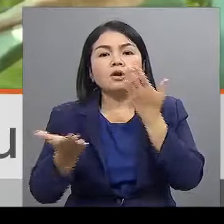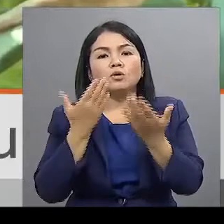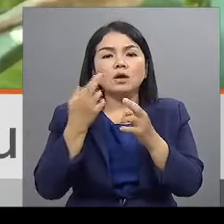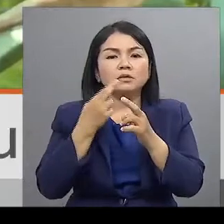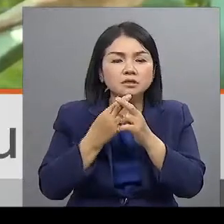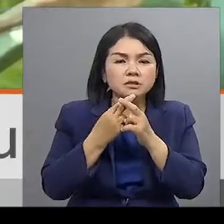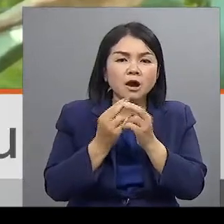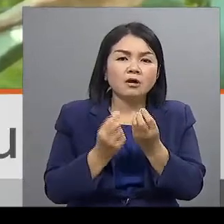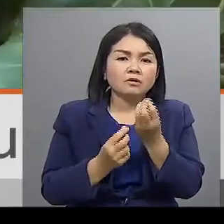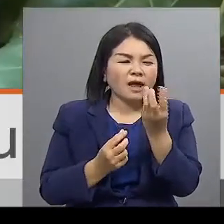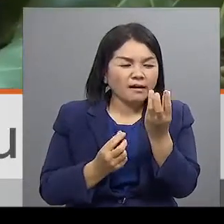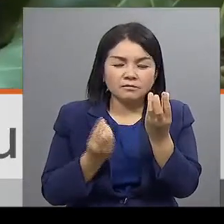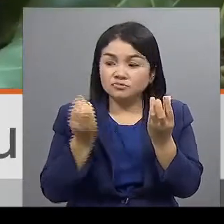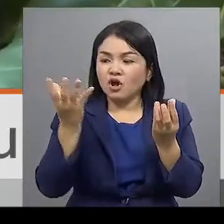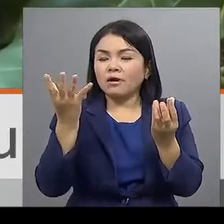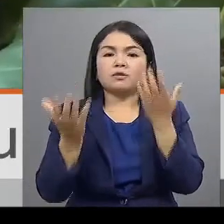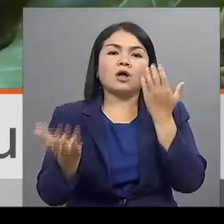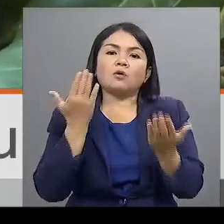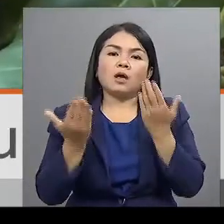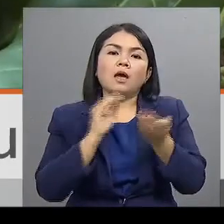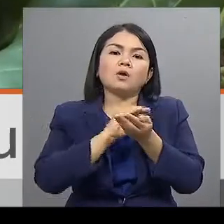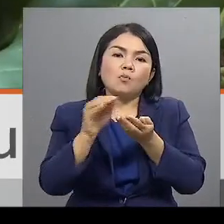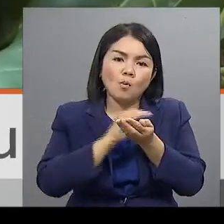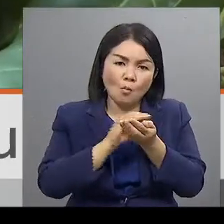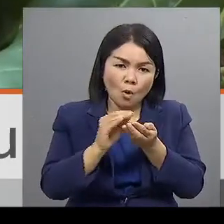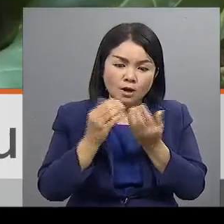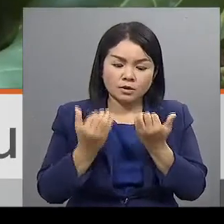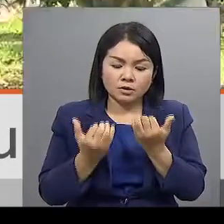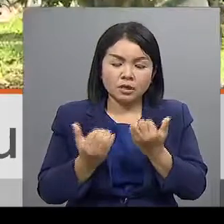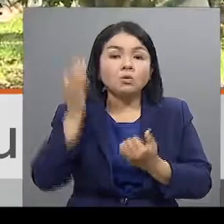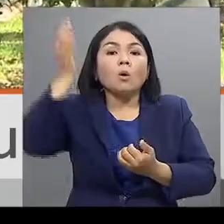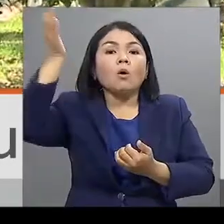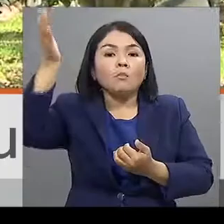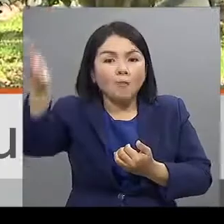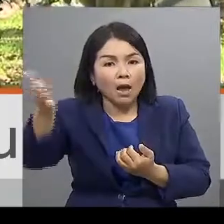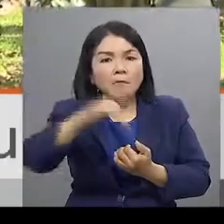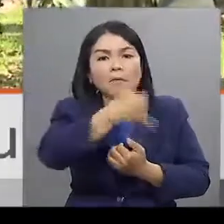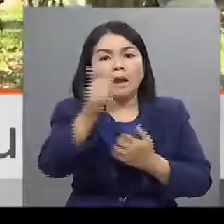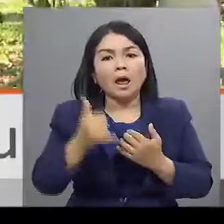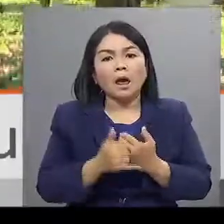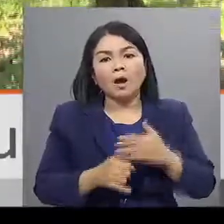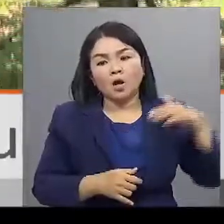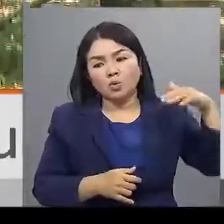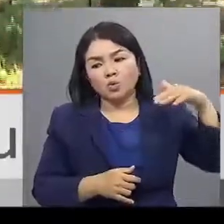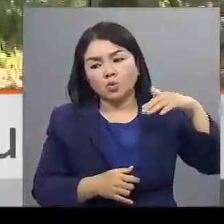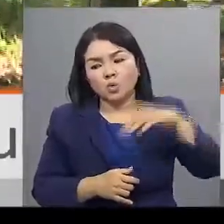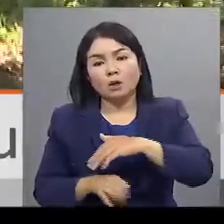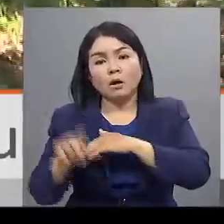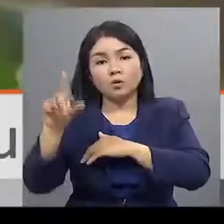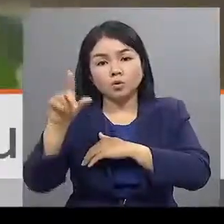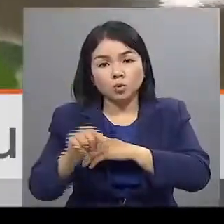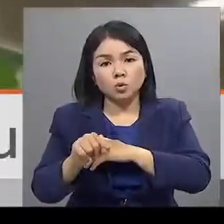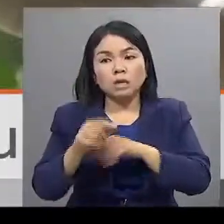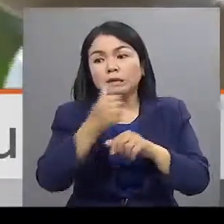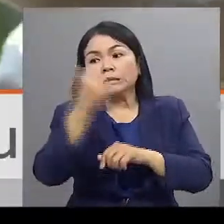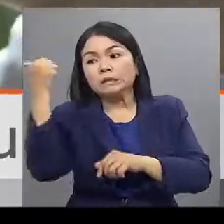สมบูรณ์ของมะม่วงแต่คาดการณ์ว่าหลังจากนี้ราคาน่าจะลดลงเรื่อยๆเพราะมะม่วงในพื้นที่อื่นๆจะ